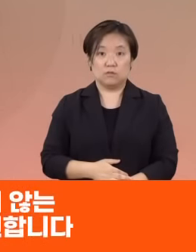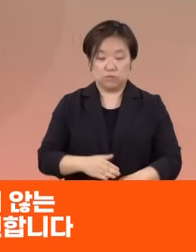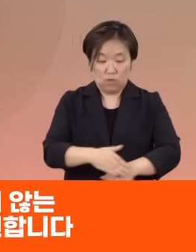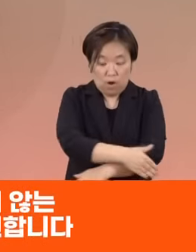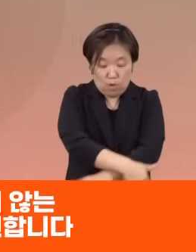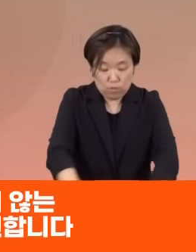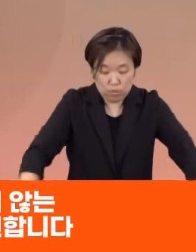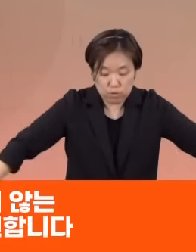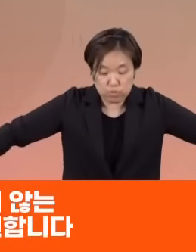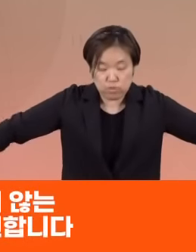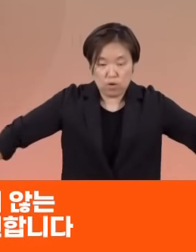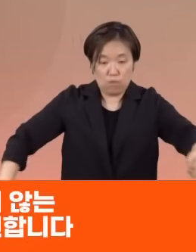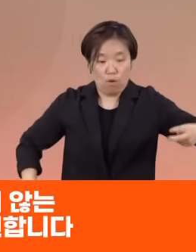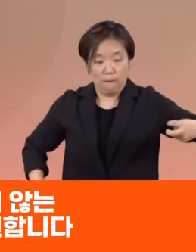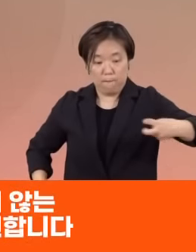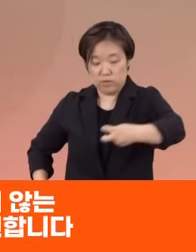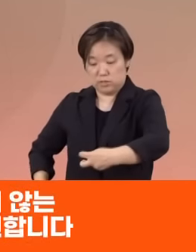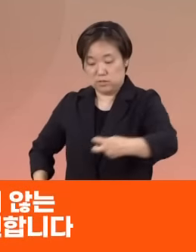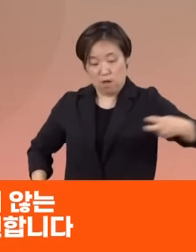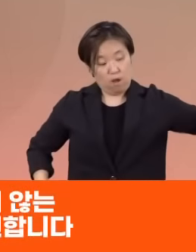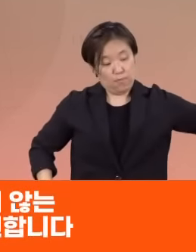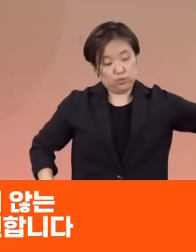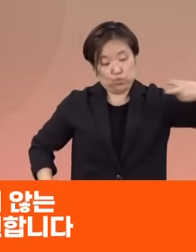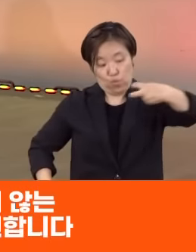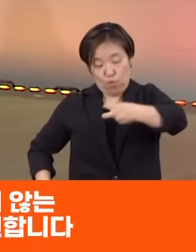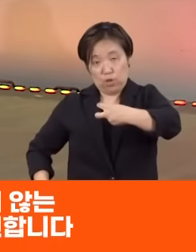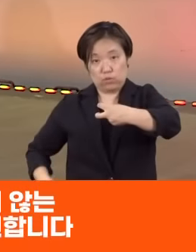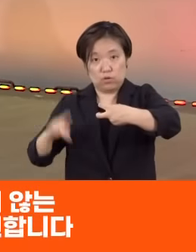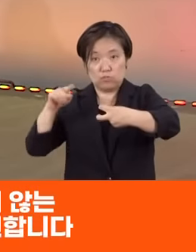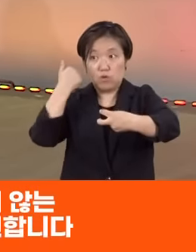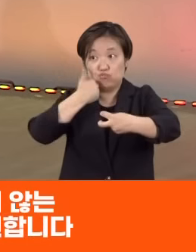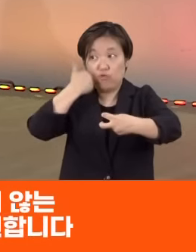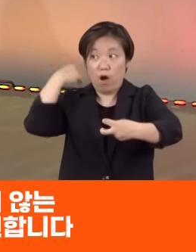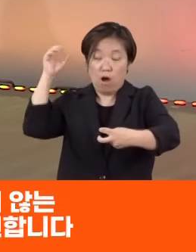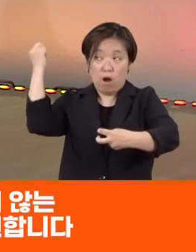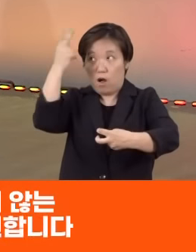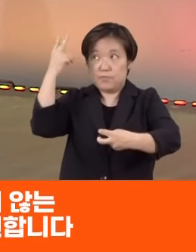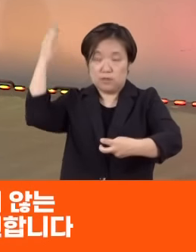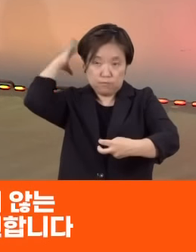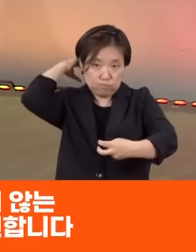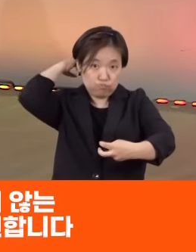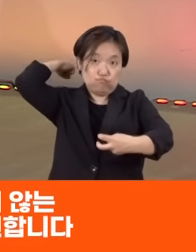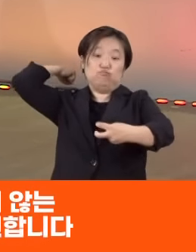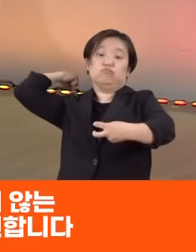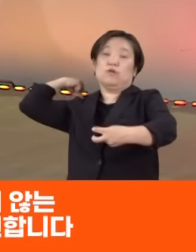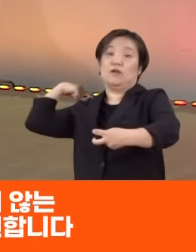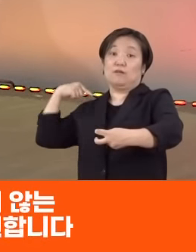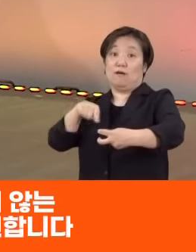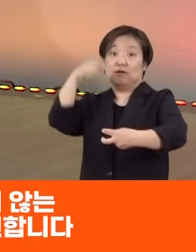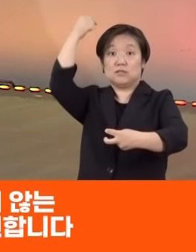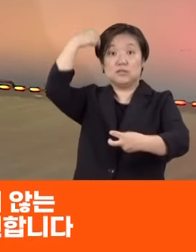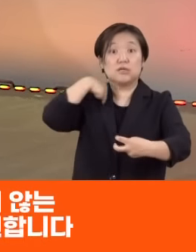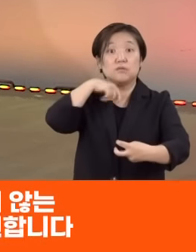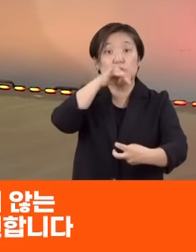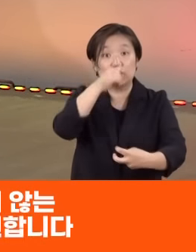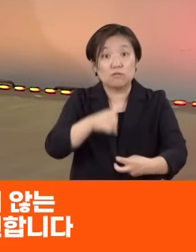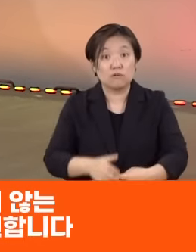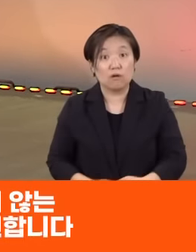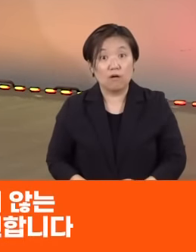꺾이며 뒤로 몸이 빠져나왔고 그 순간에 버스가 제압을 쓱 스쳐